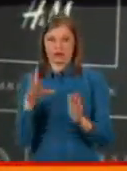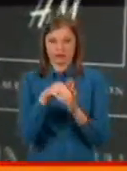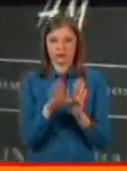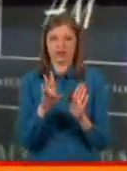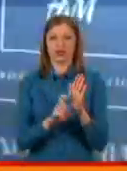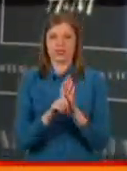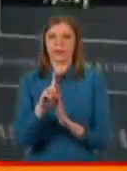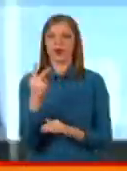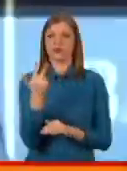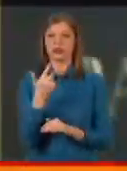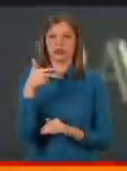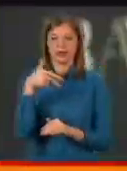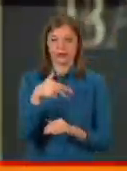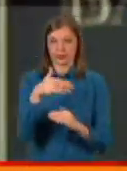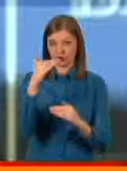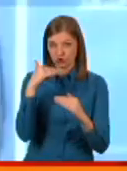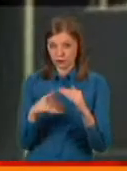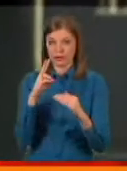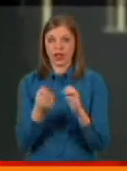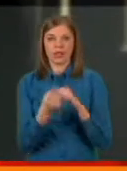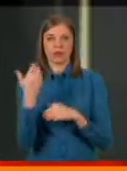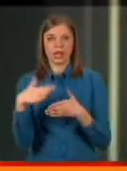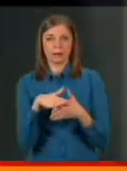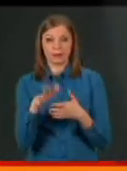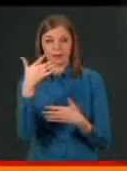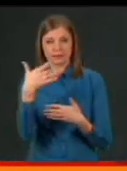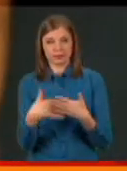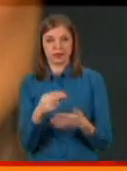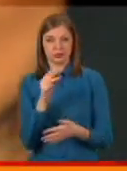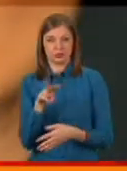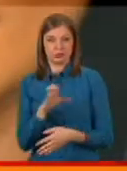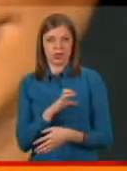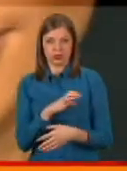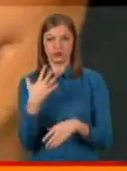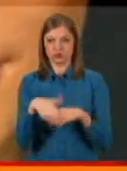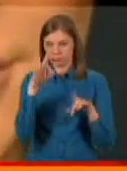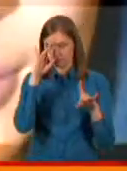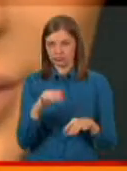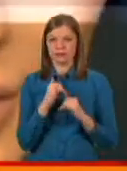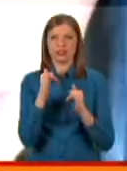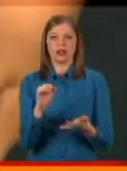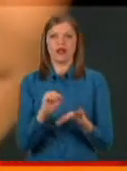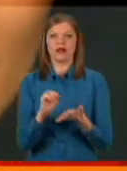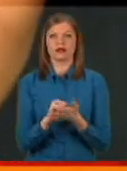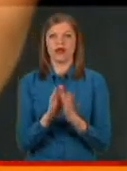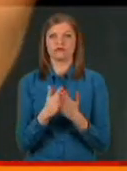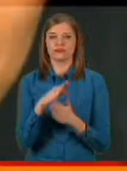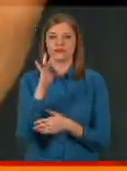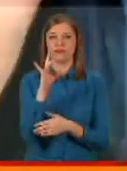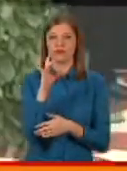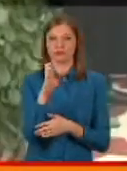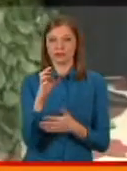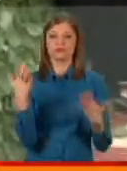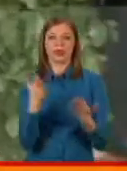на початку 3-ї тисячі. Утім, поява її імені у списку мільярдерів стала несподіванкою навіть для редакторів журналу Forbes,